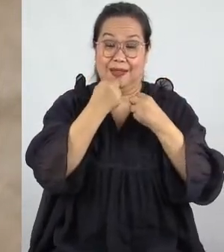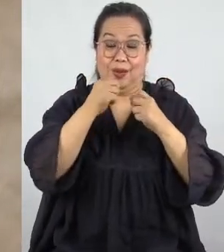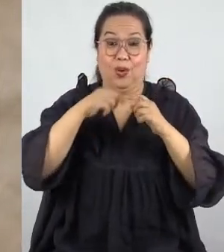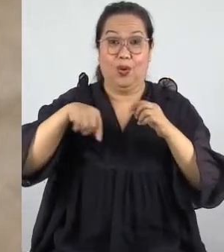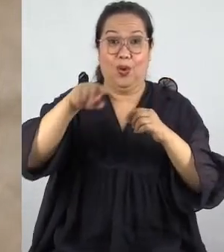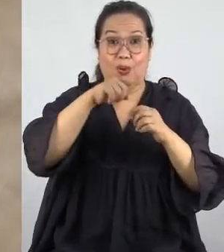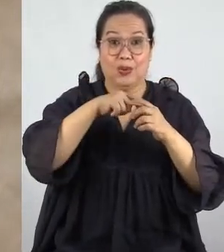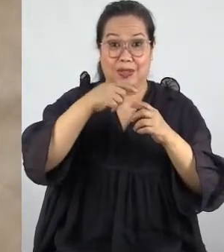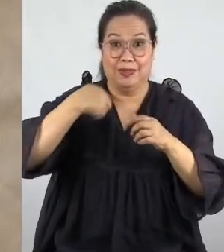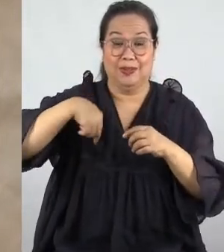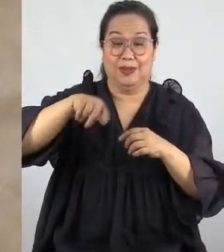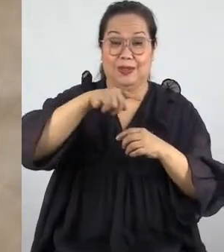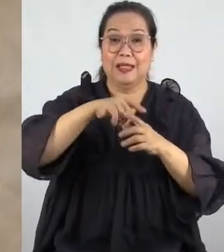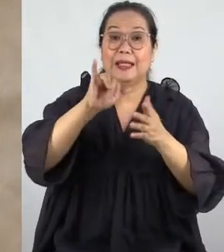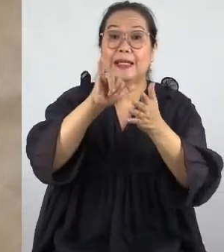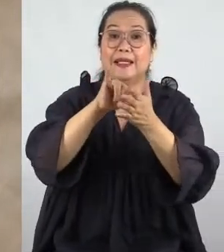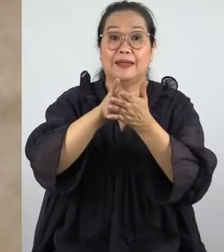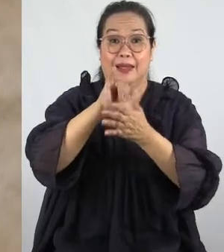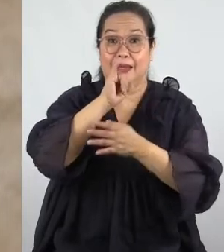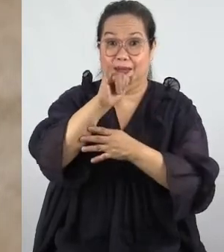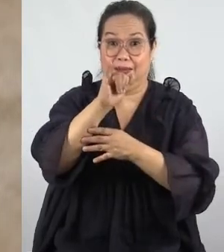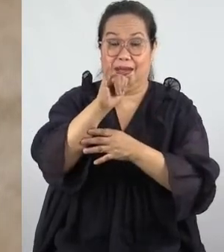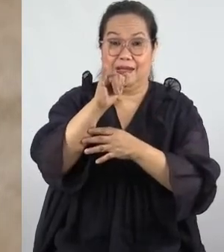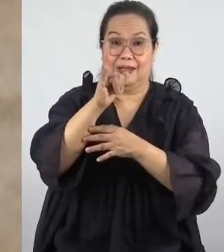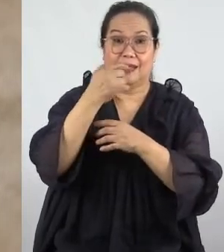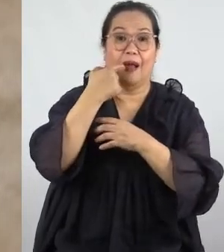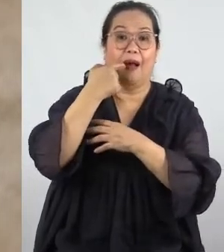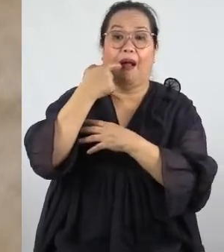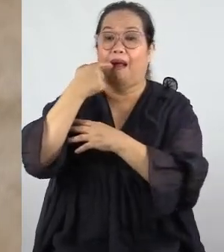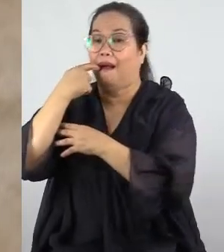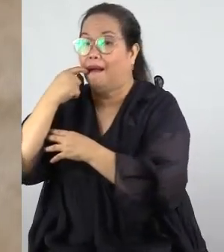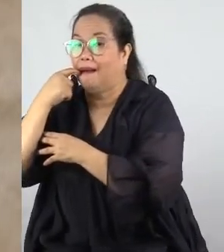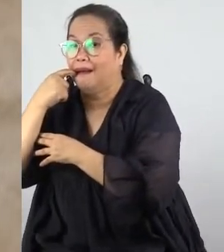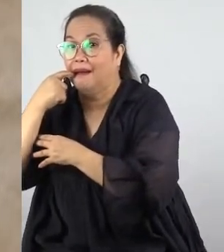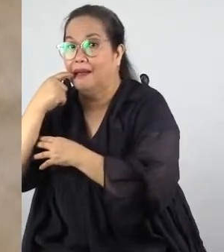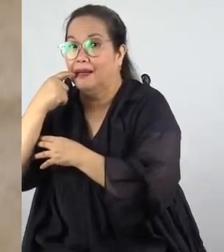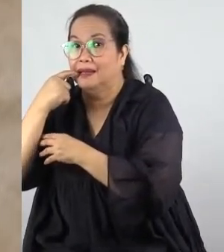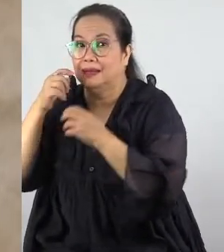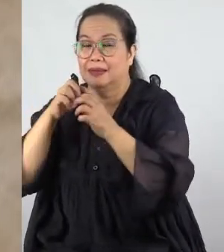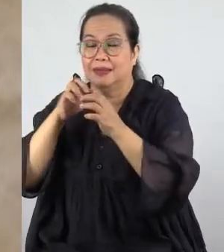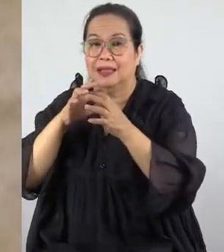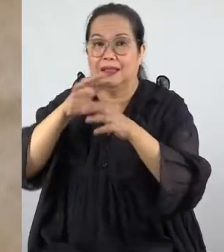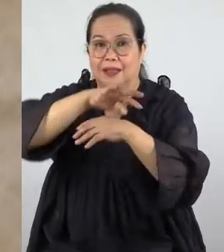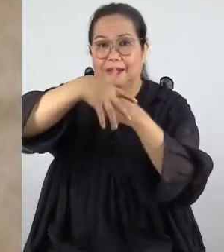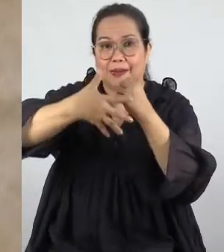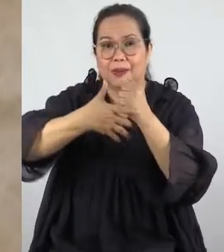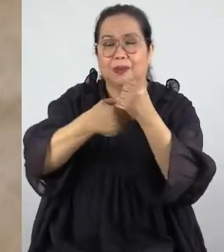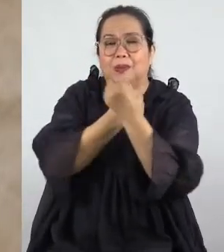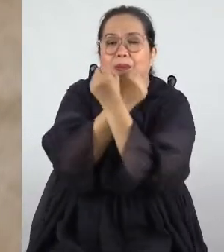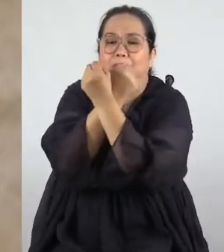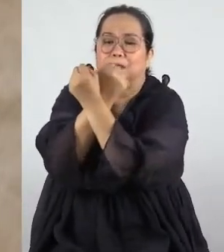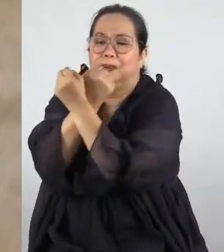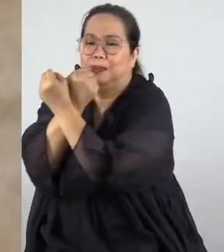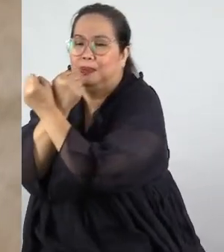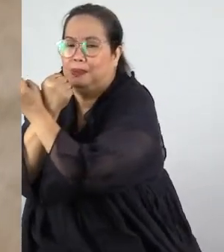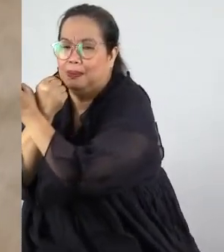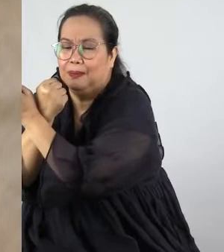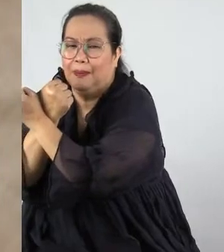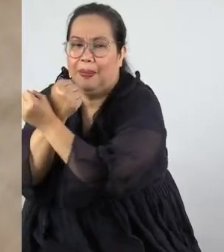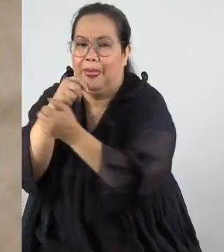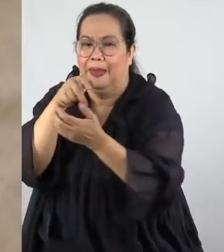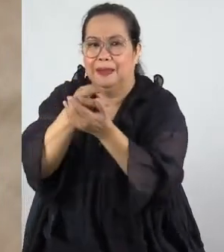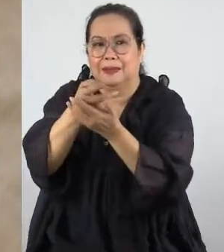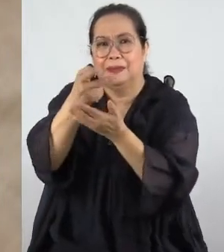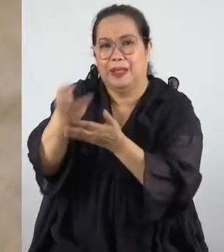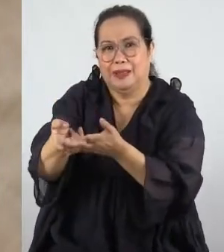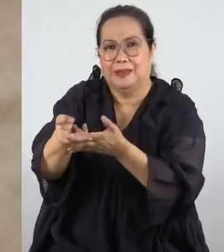closely. Yun ang humahatak sa kanila, nakabalot sa kanila, tumitisod sa